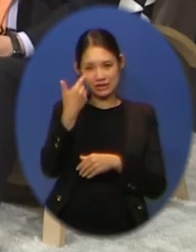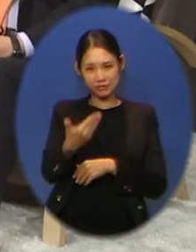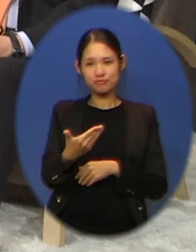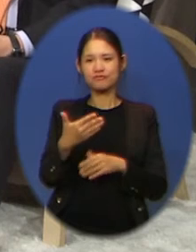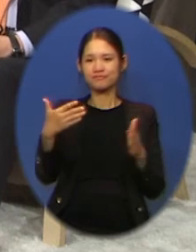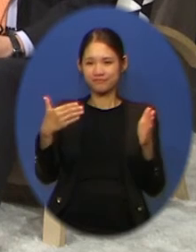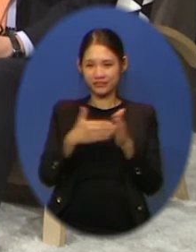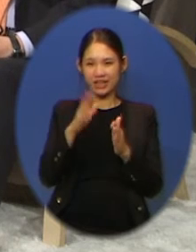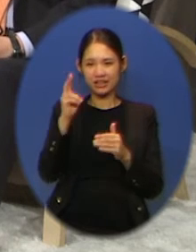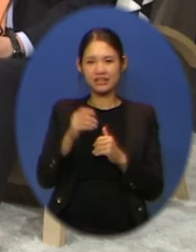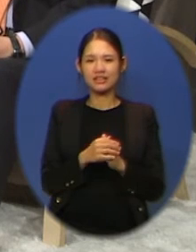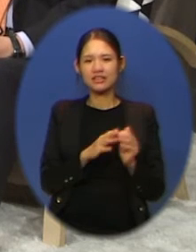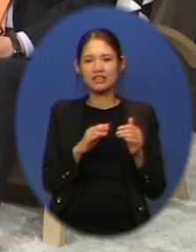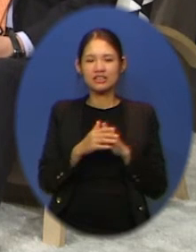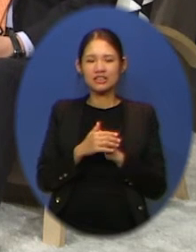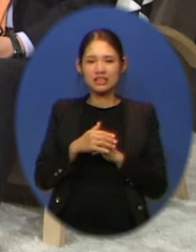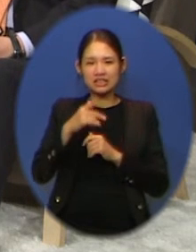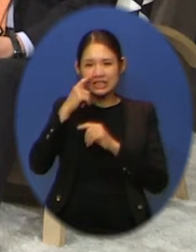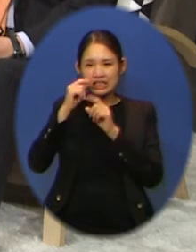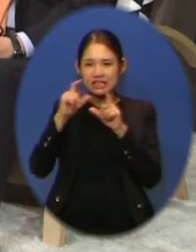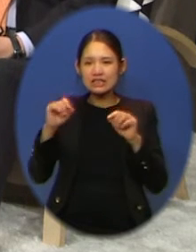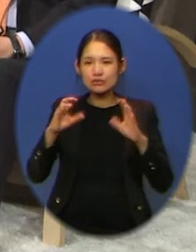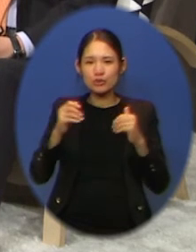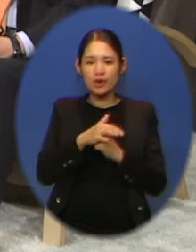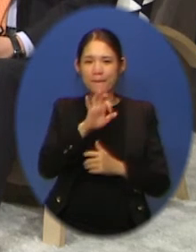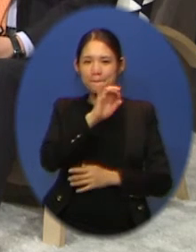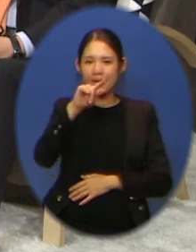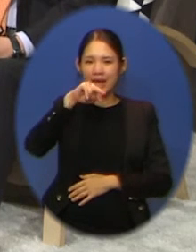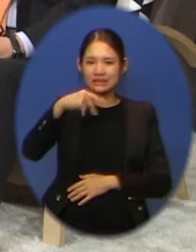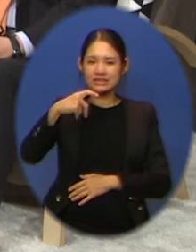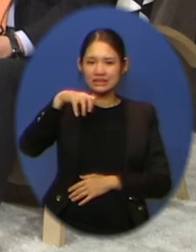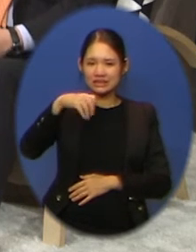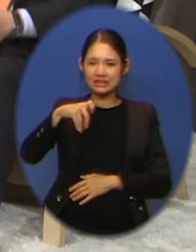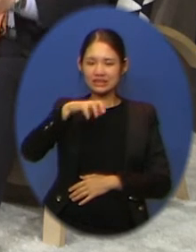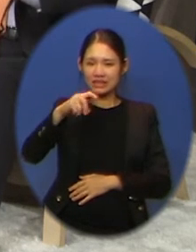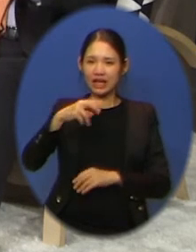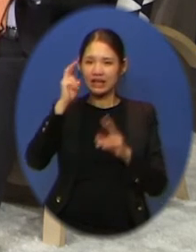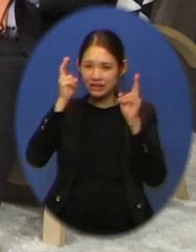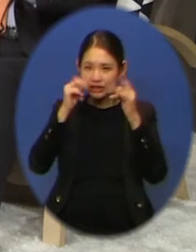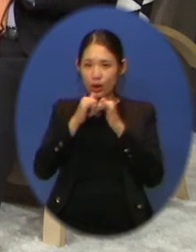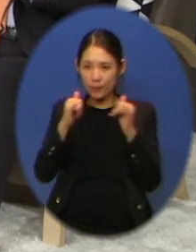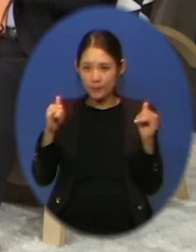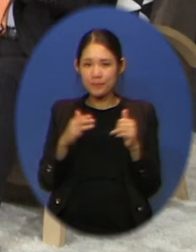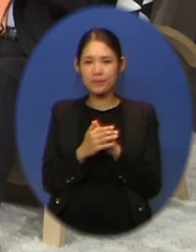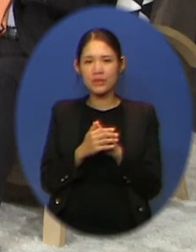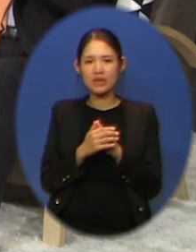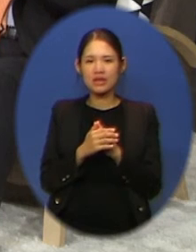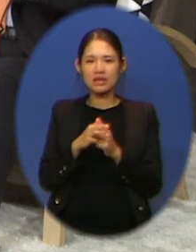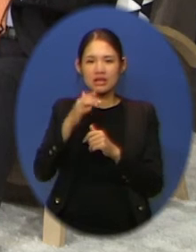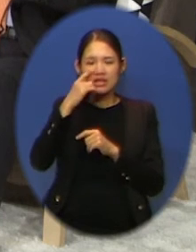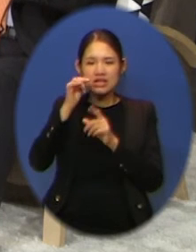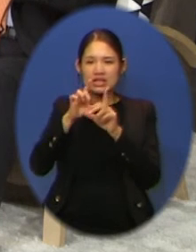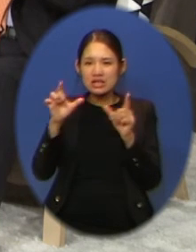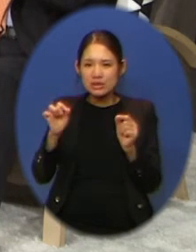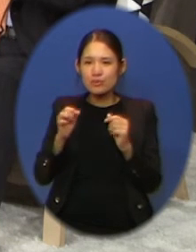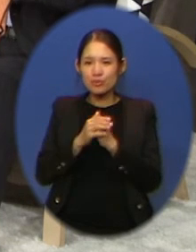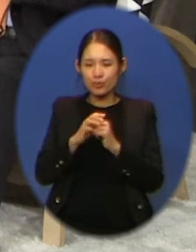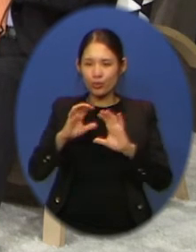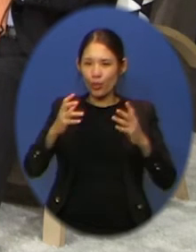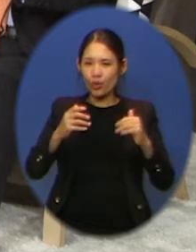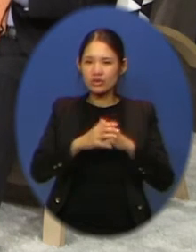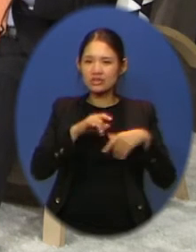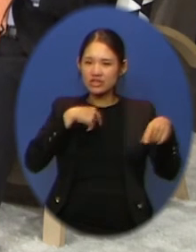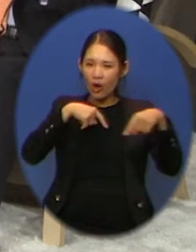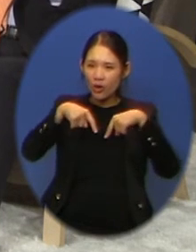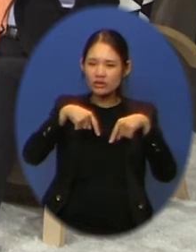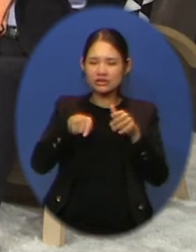그 일본의 마시스타 전경련이 있어요. 예. 그러니까 이제 그 마시스타라는 그 기업인이 일본의 정치를 좀 선진화, 정치 경제를